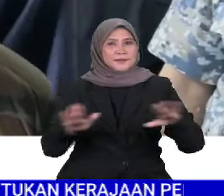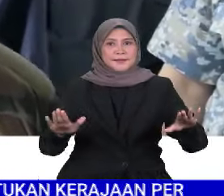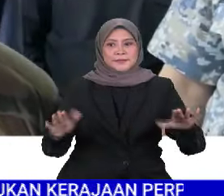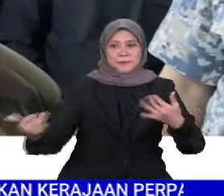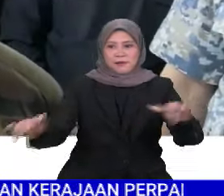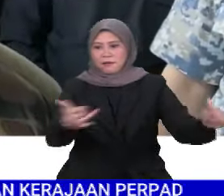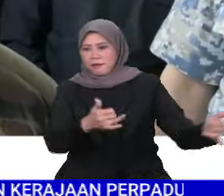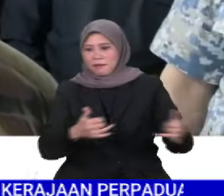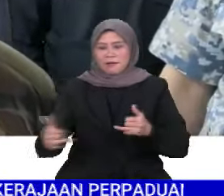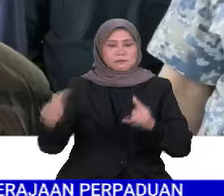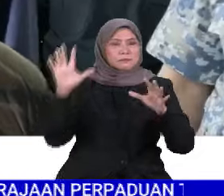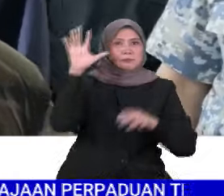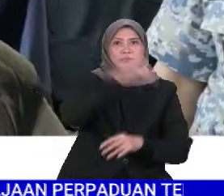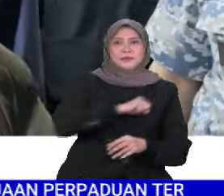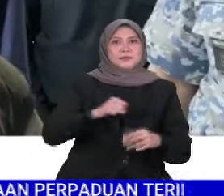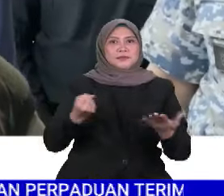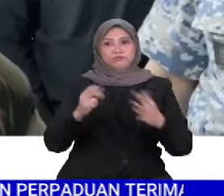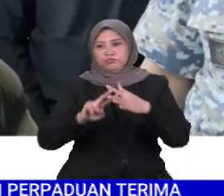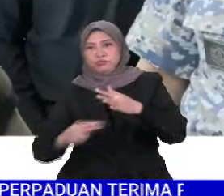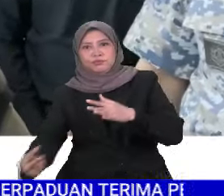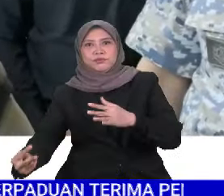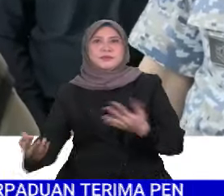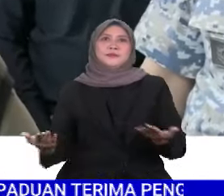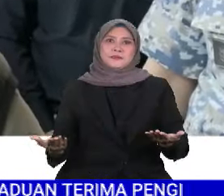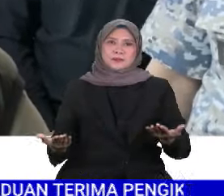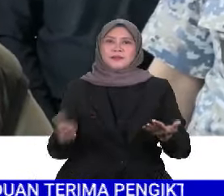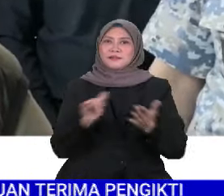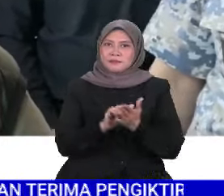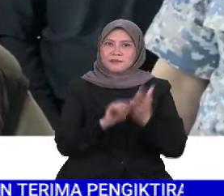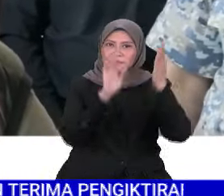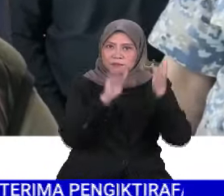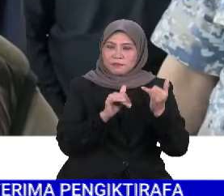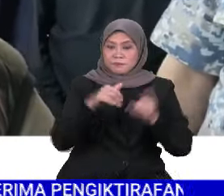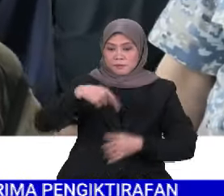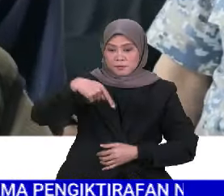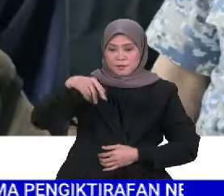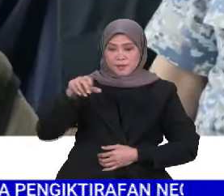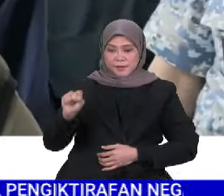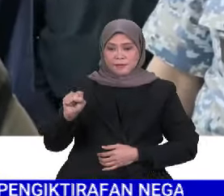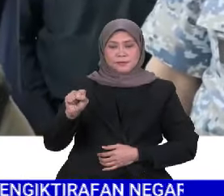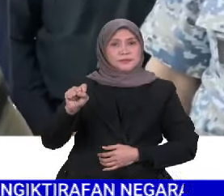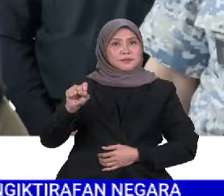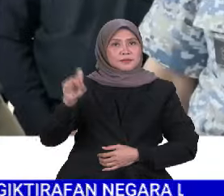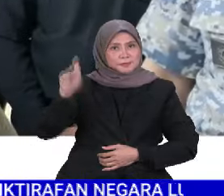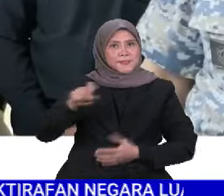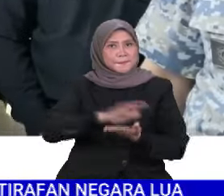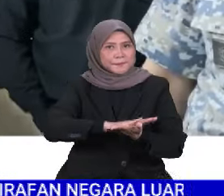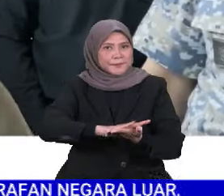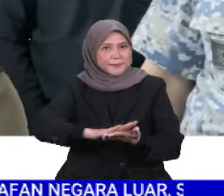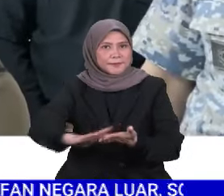dalam keadaan begini. Dan saya harap juga tempat-tempat PPS ini sentiasa berada dalam keadaan